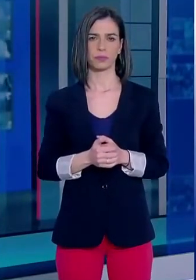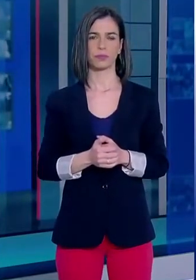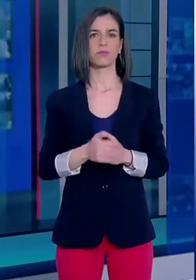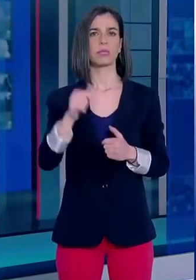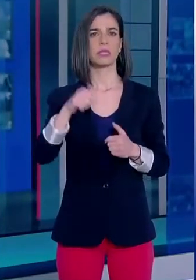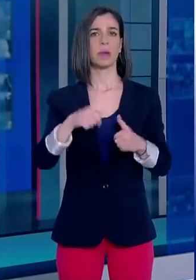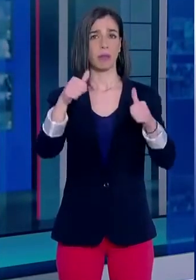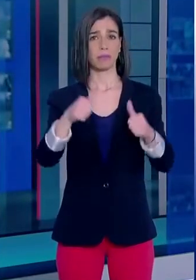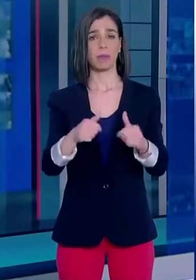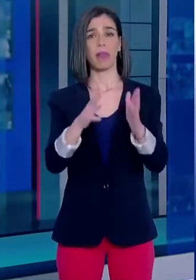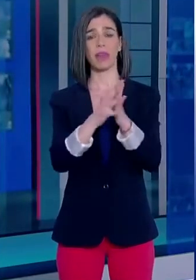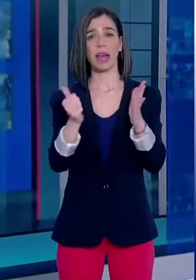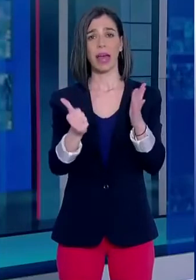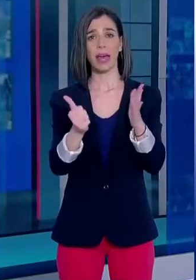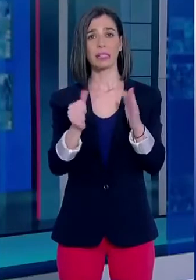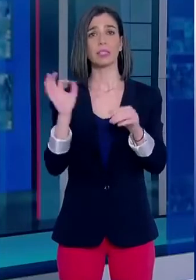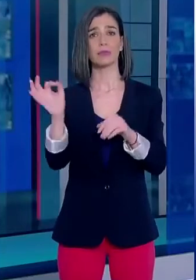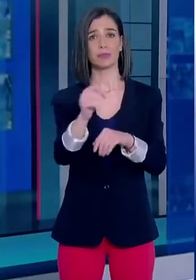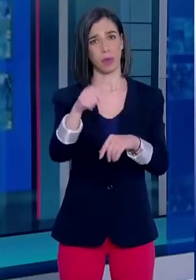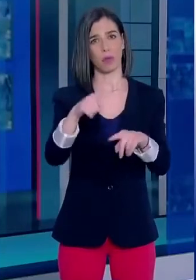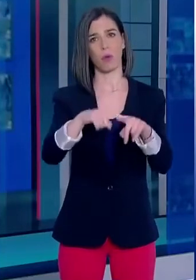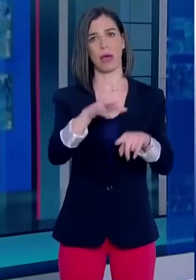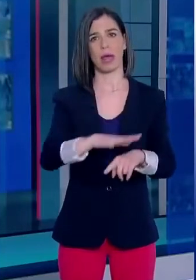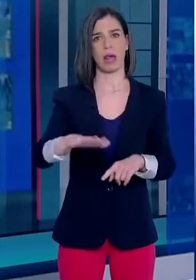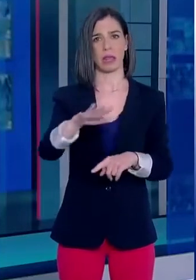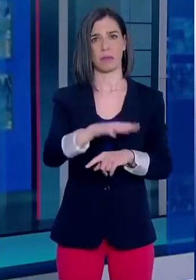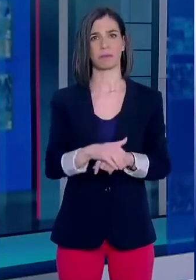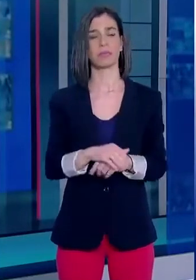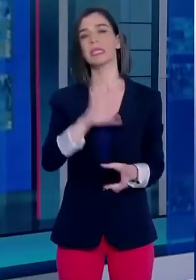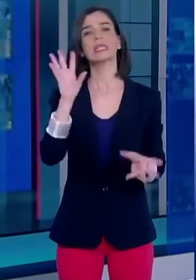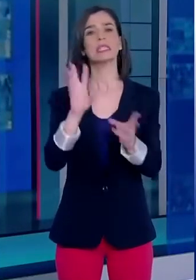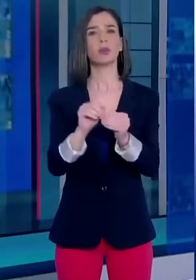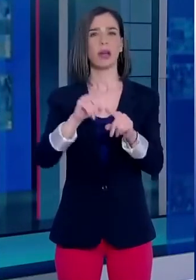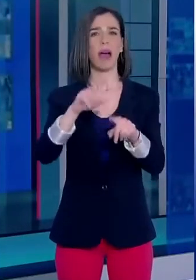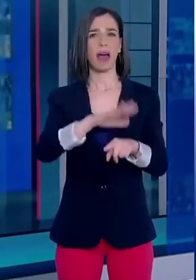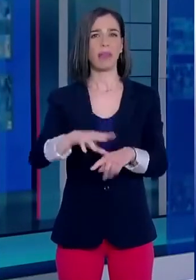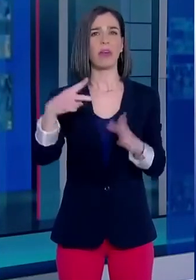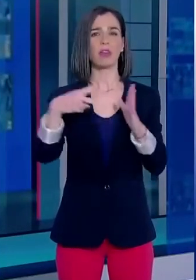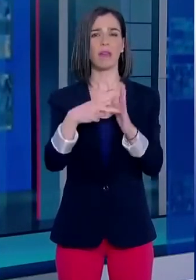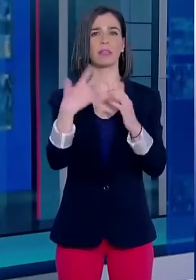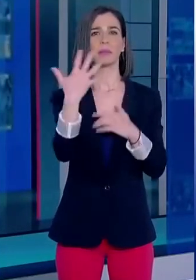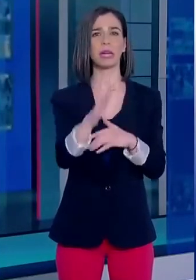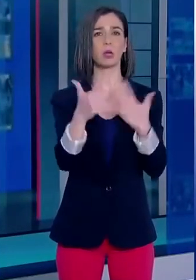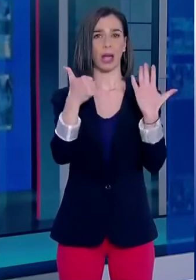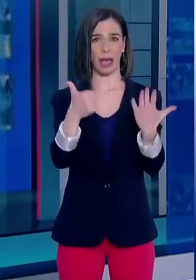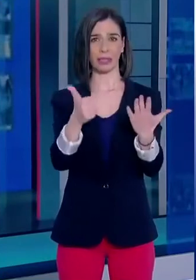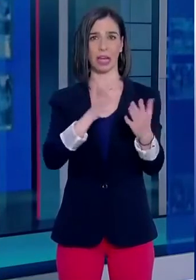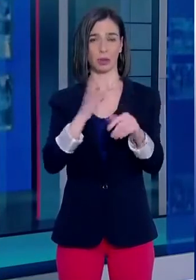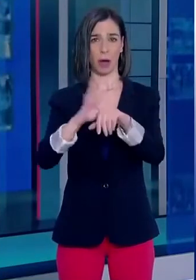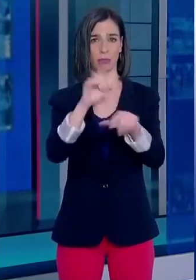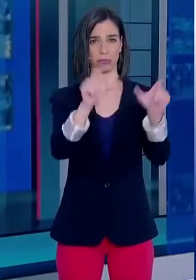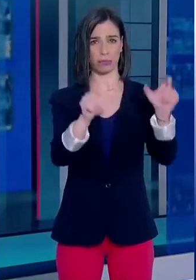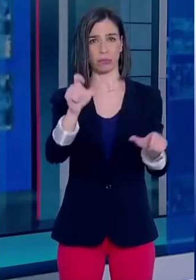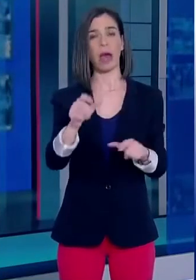Σήμερα ανακοινώνουμε 16 νέα κρούσματα του νέου ιού στη χώρα. Ο συνολικός αριθμός των κρούσματων είναι 2.506, εκ των